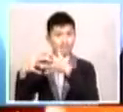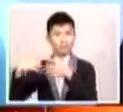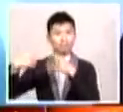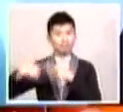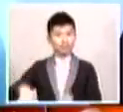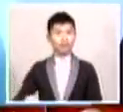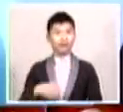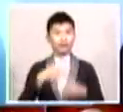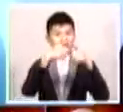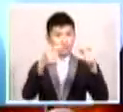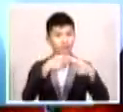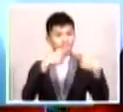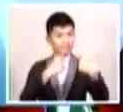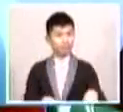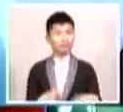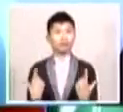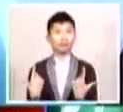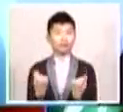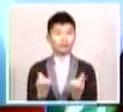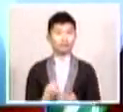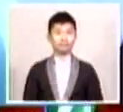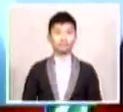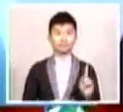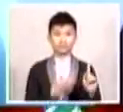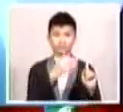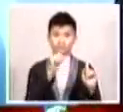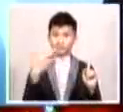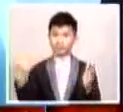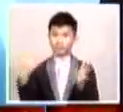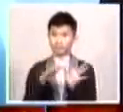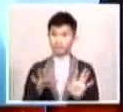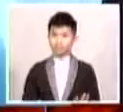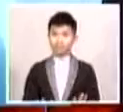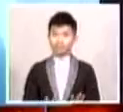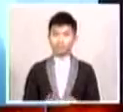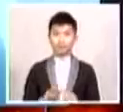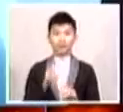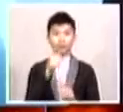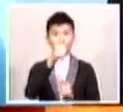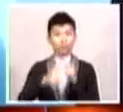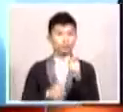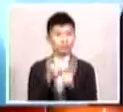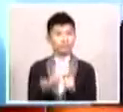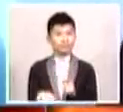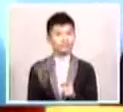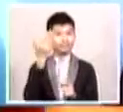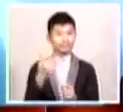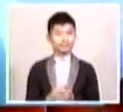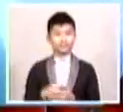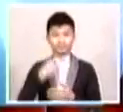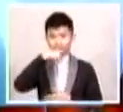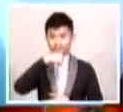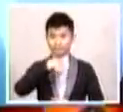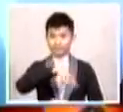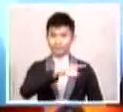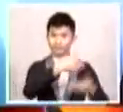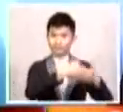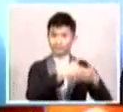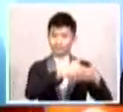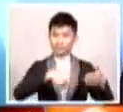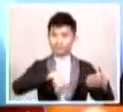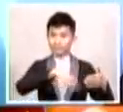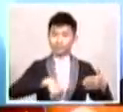交，和日本断交。从1958年到现在，超过半个世纪，因为两岸关系而产生